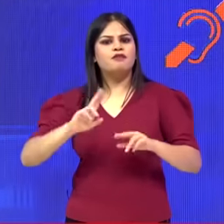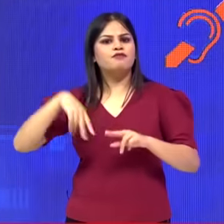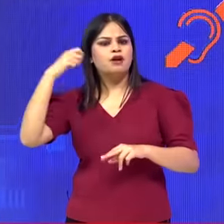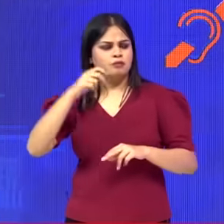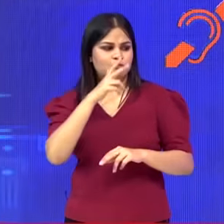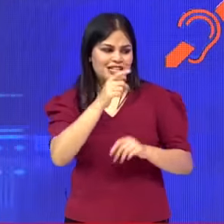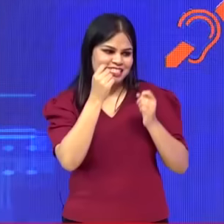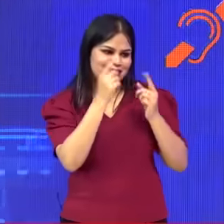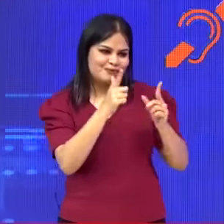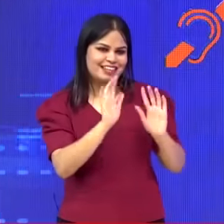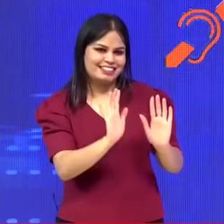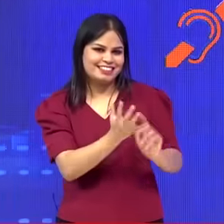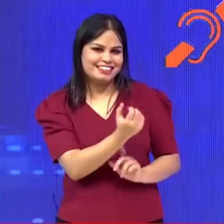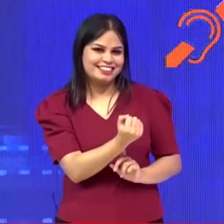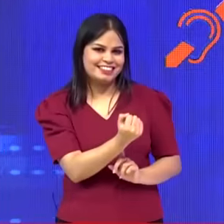है।